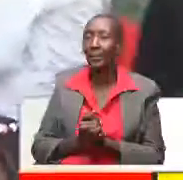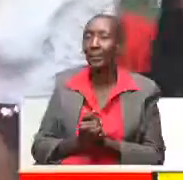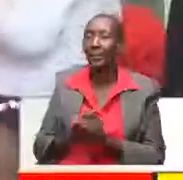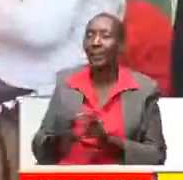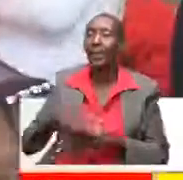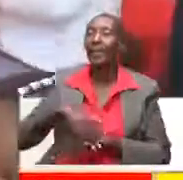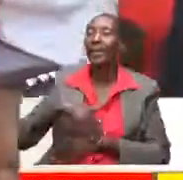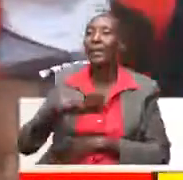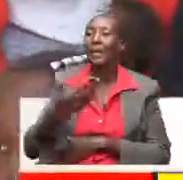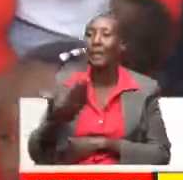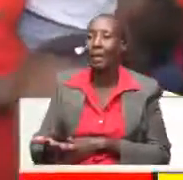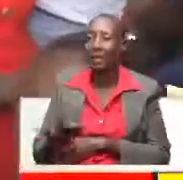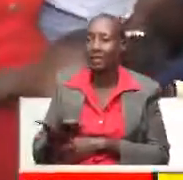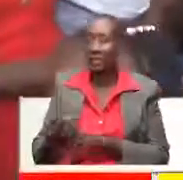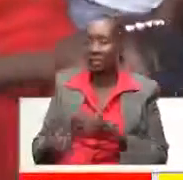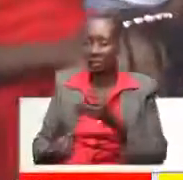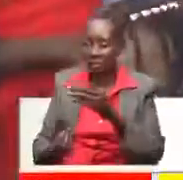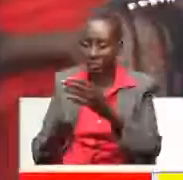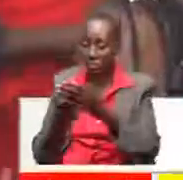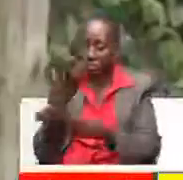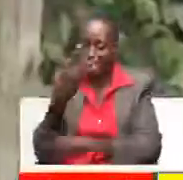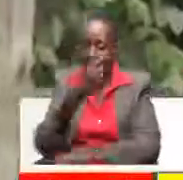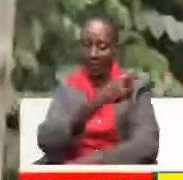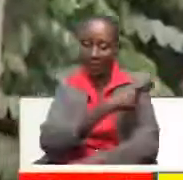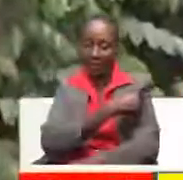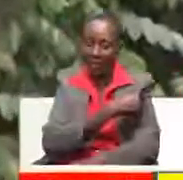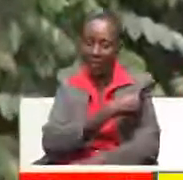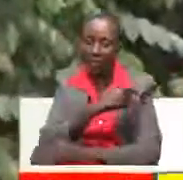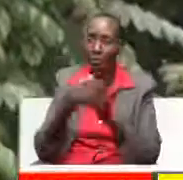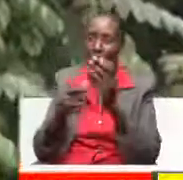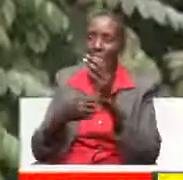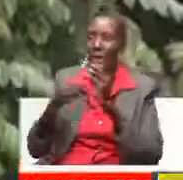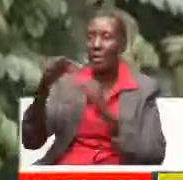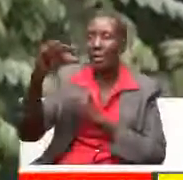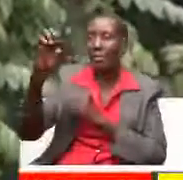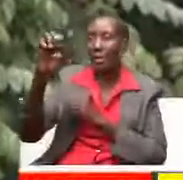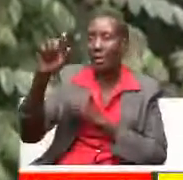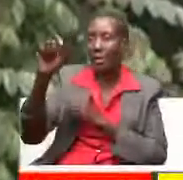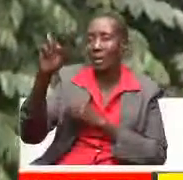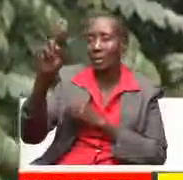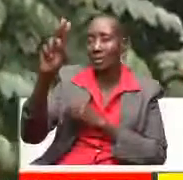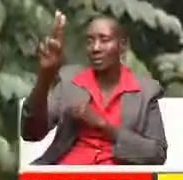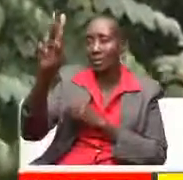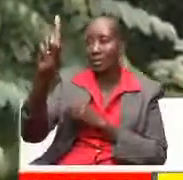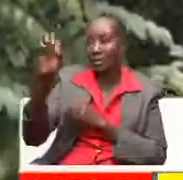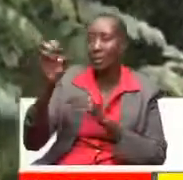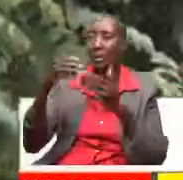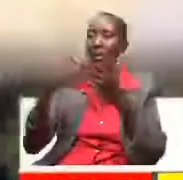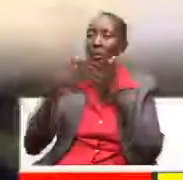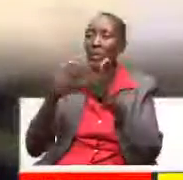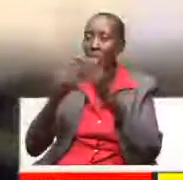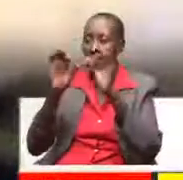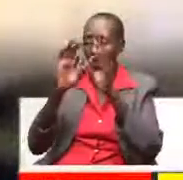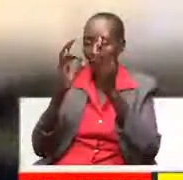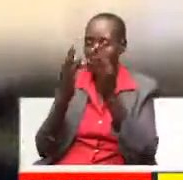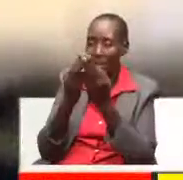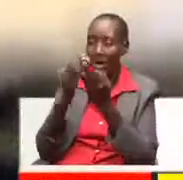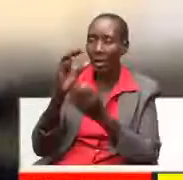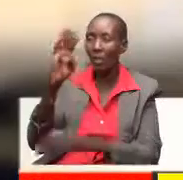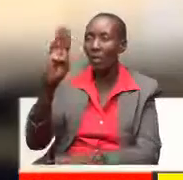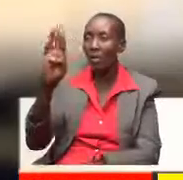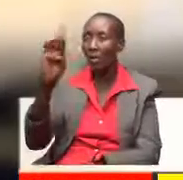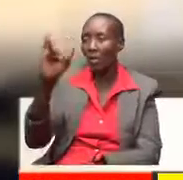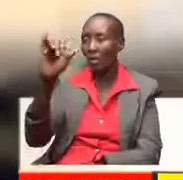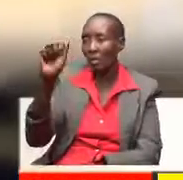Baada ya tetesi kuibuka kwamba hospitali ya Gertrude inazuia familia Brian kuzika mwili wa mtoto wao,